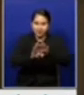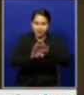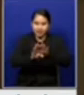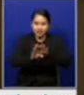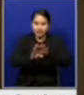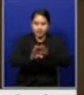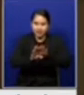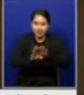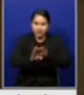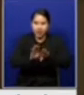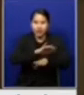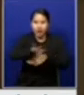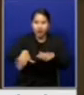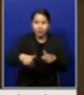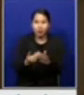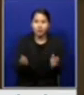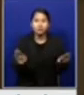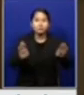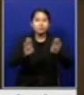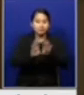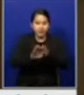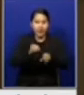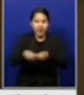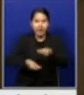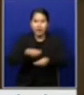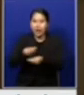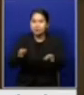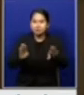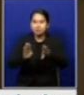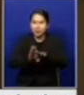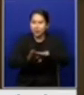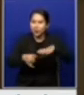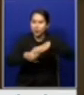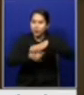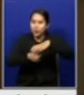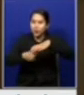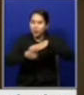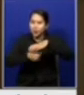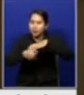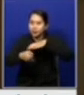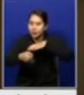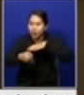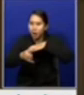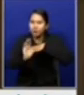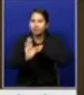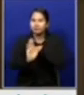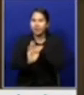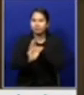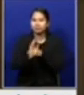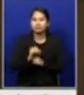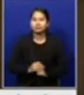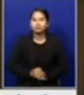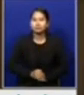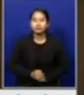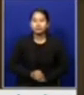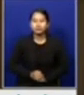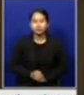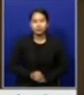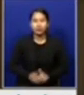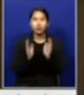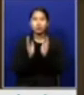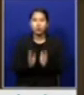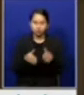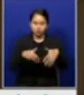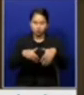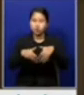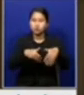ห้ามออกจากบ้านท่านประธานที่เคารพครับประชาชนทุกหย่อมหญ้าทุกครัวเรือ